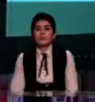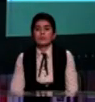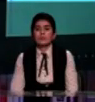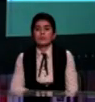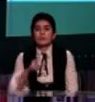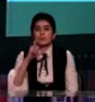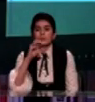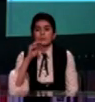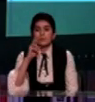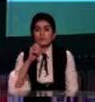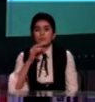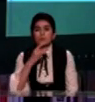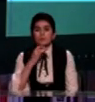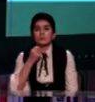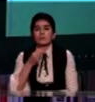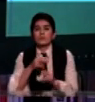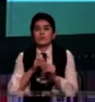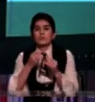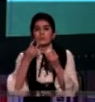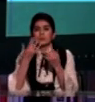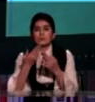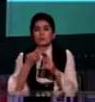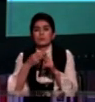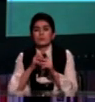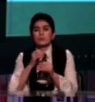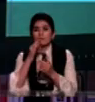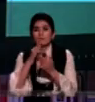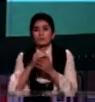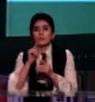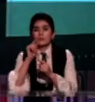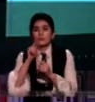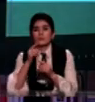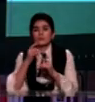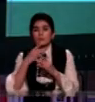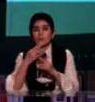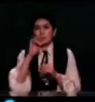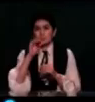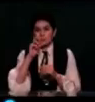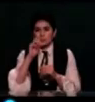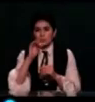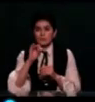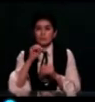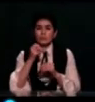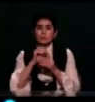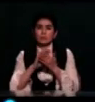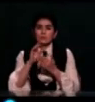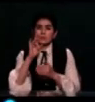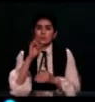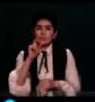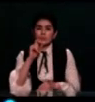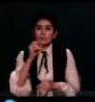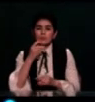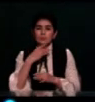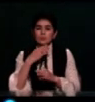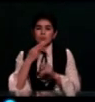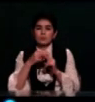Эволюция нервной системы. У простейших ответная реакция на раздражение происходит в форме раздражимости.